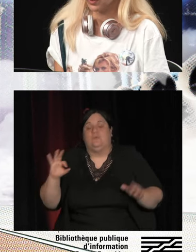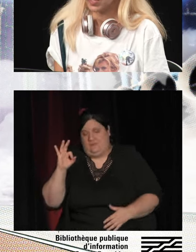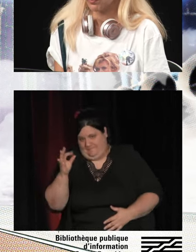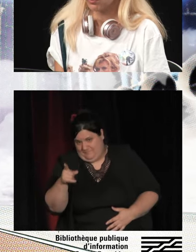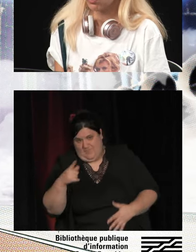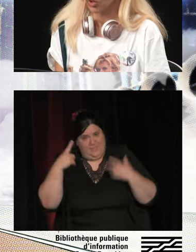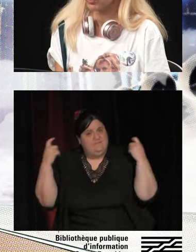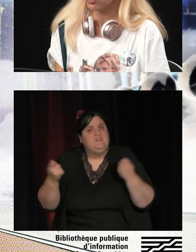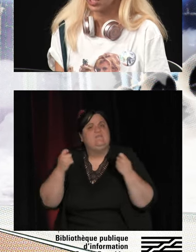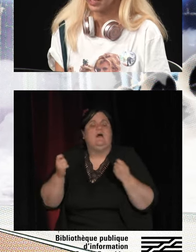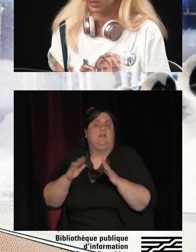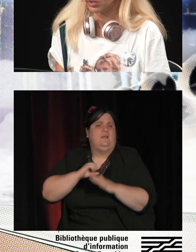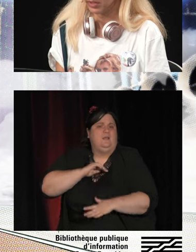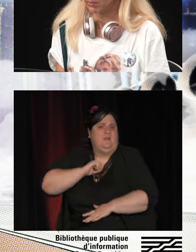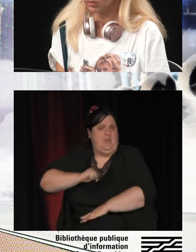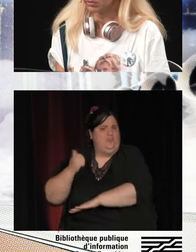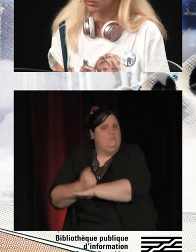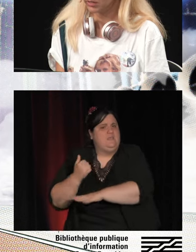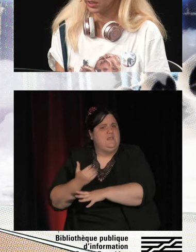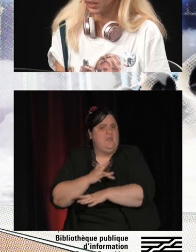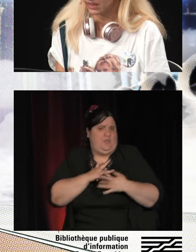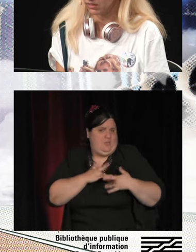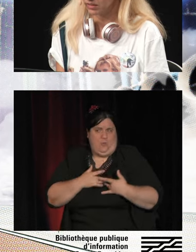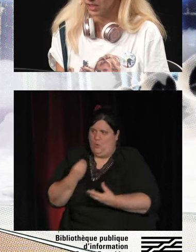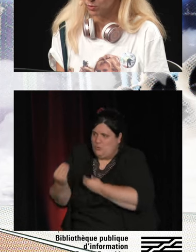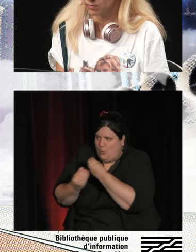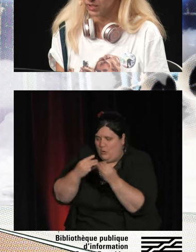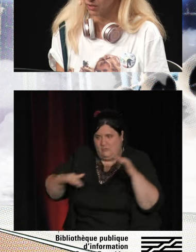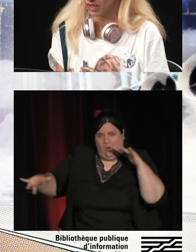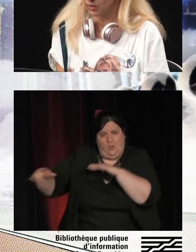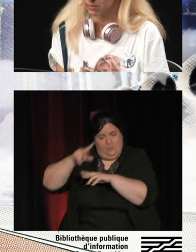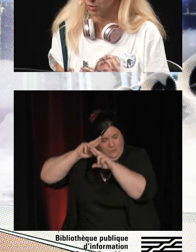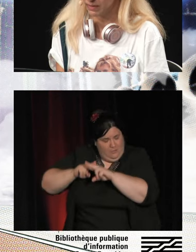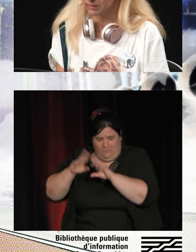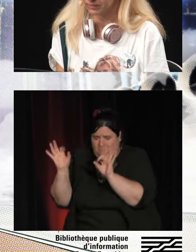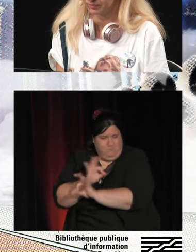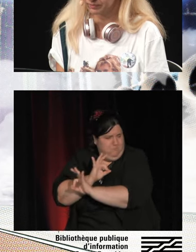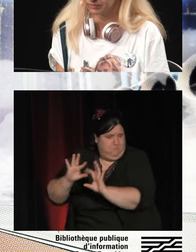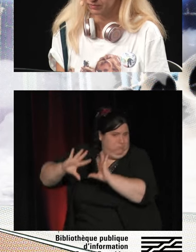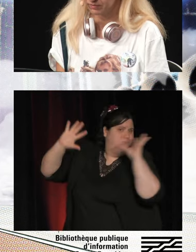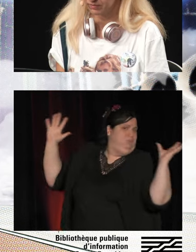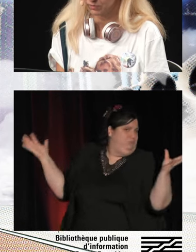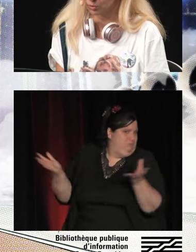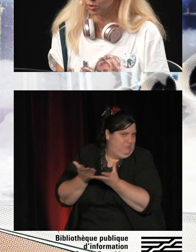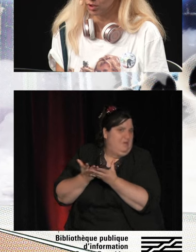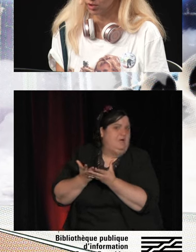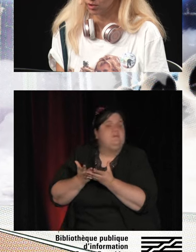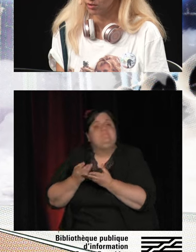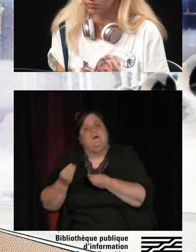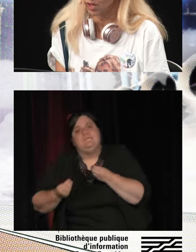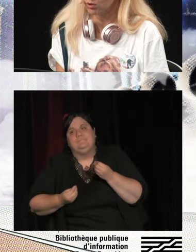En fait, Speedon, c'est plus l'ambiance générale de l'événement qui est un souvenir incroyable en lui-même,